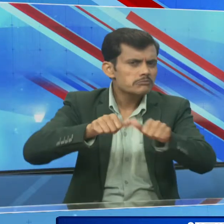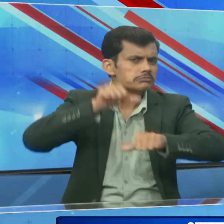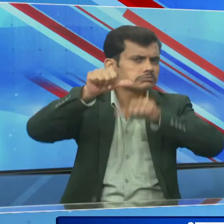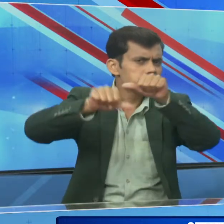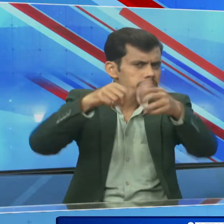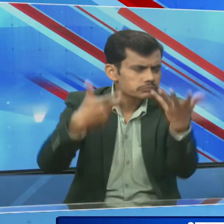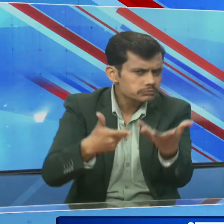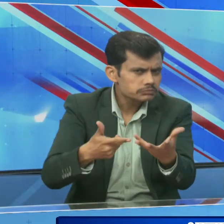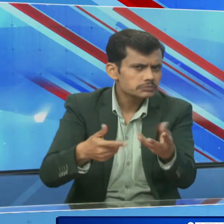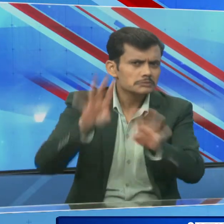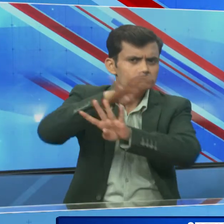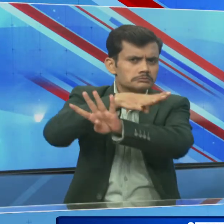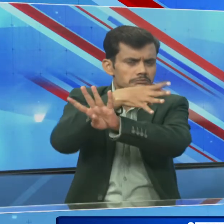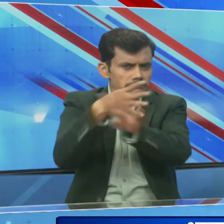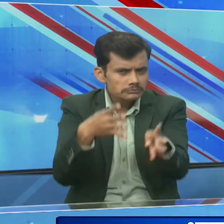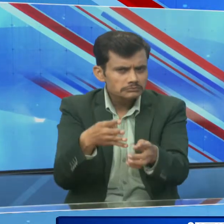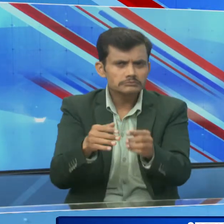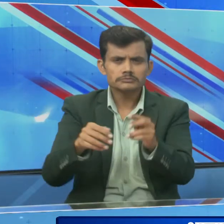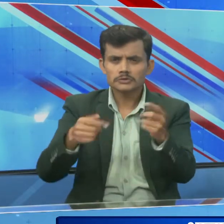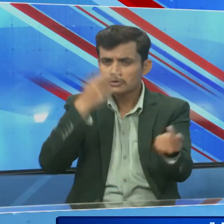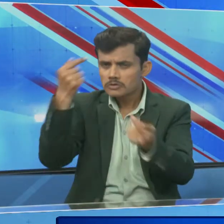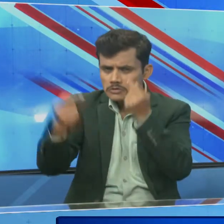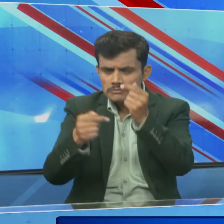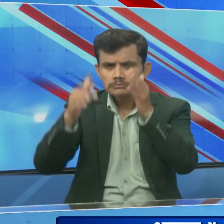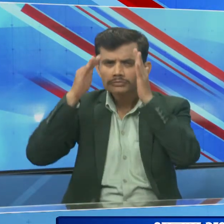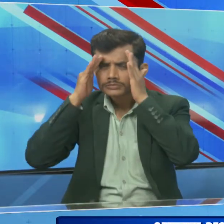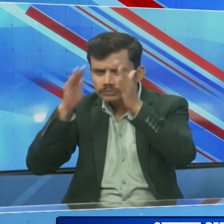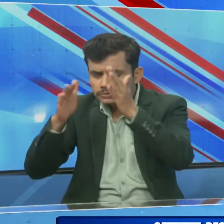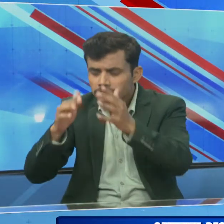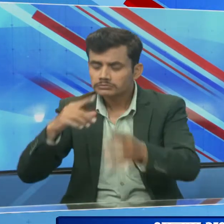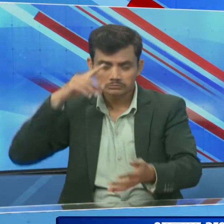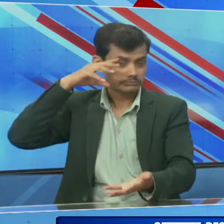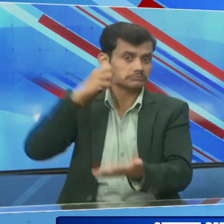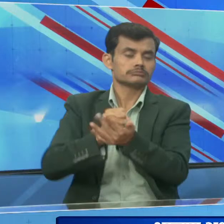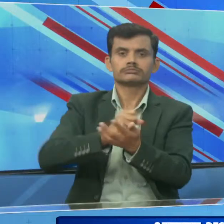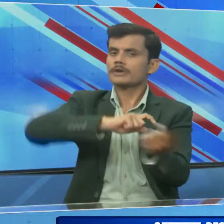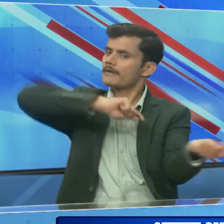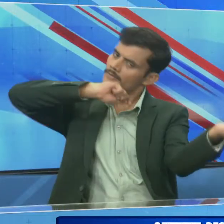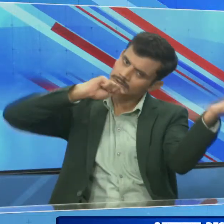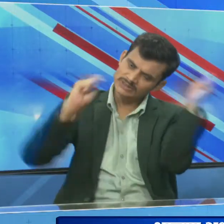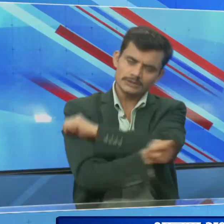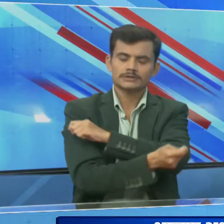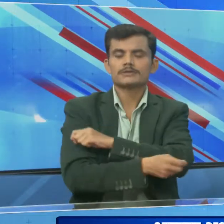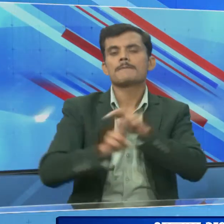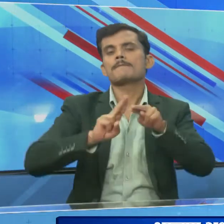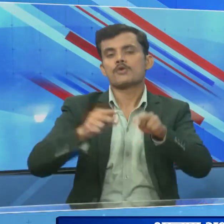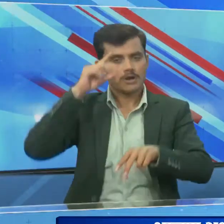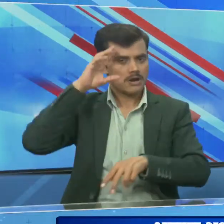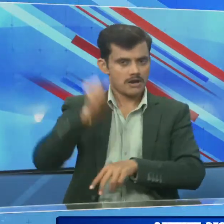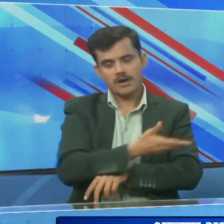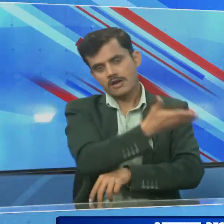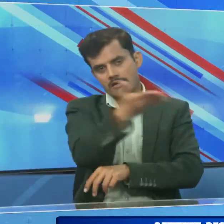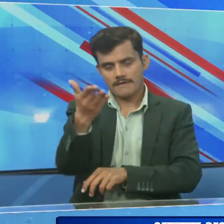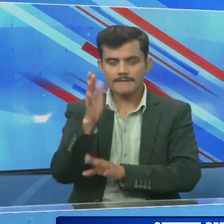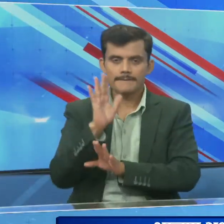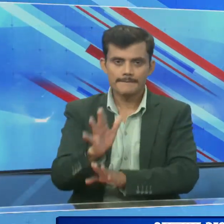और राजनीतिक दृष्टि से संकल्प की परिभाषा बदल दी है। इसको भी हमको याद रखना चाहिए।